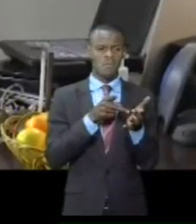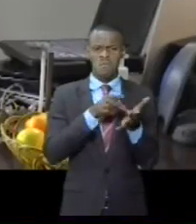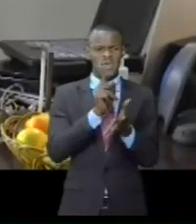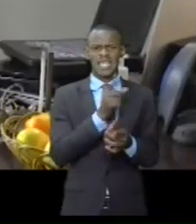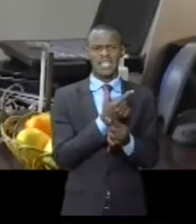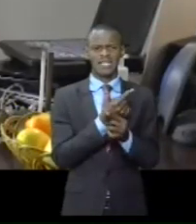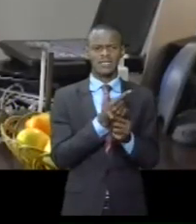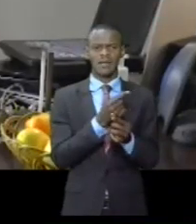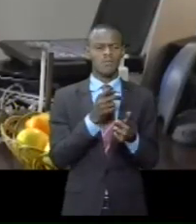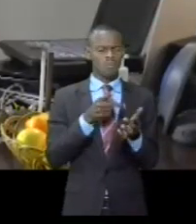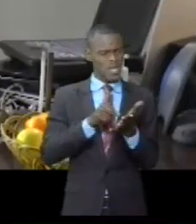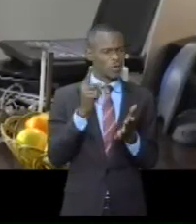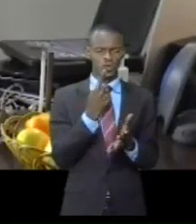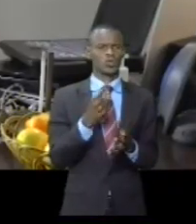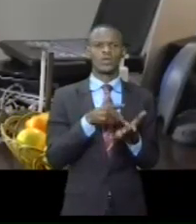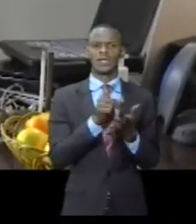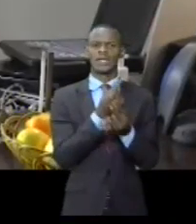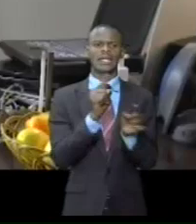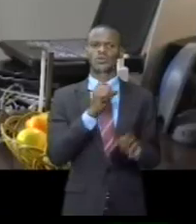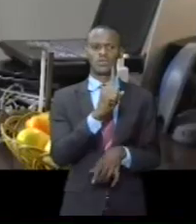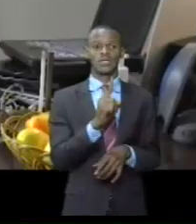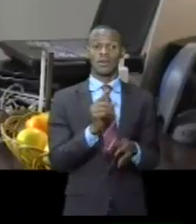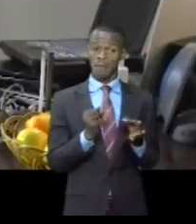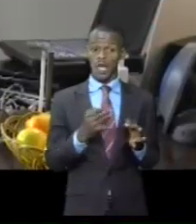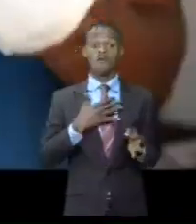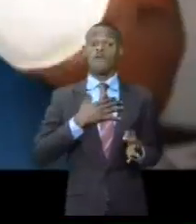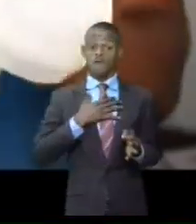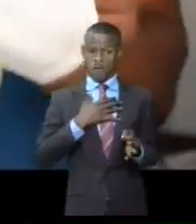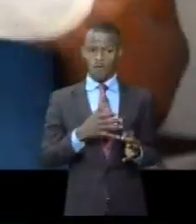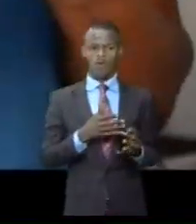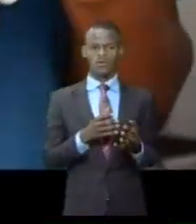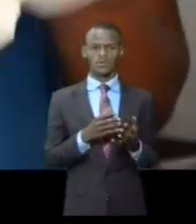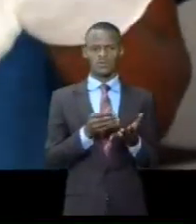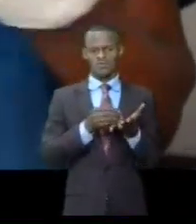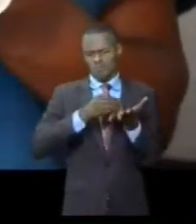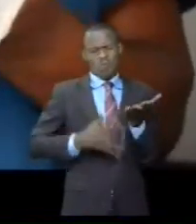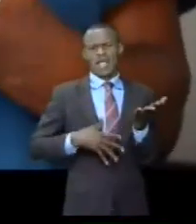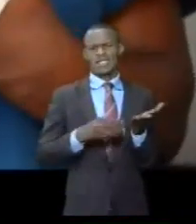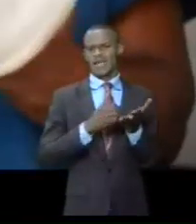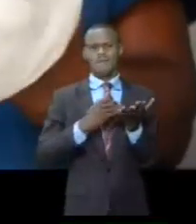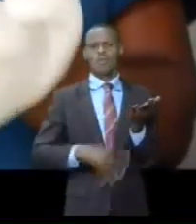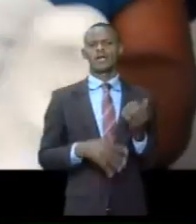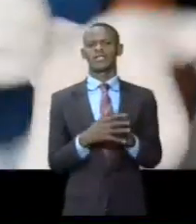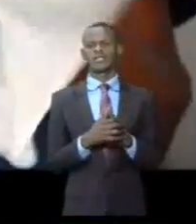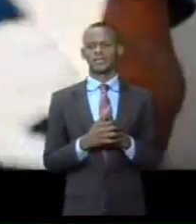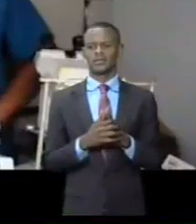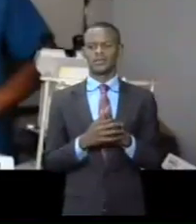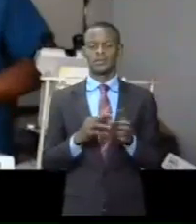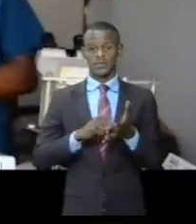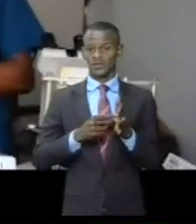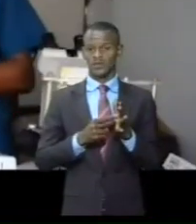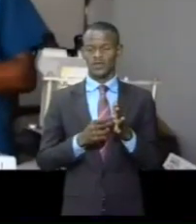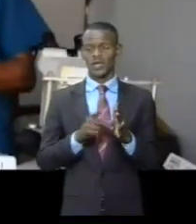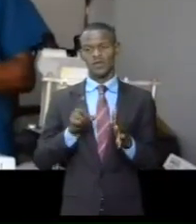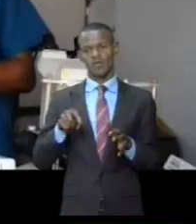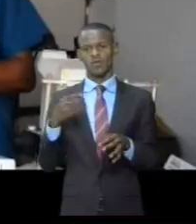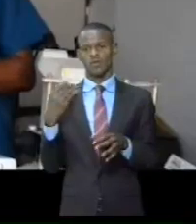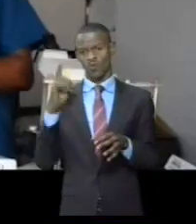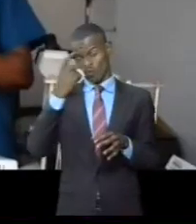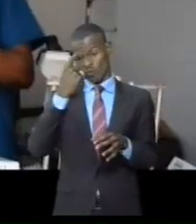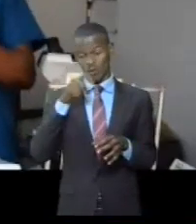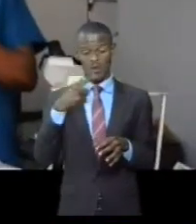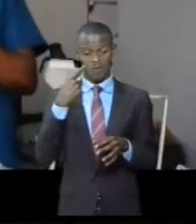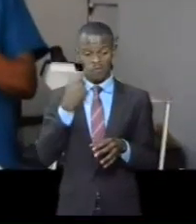en sorte que ce ne soit pas vraiment cher. De ces faits sollicitent de la part du gouvernement